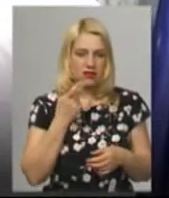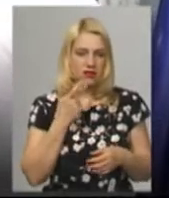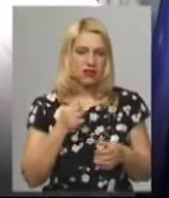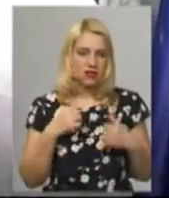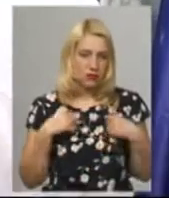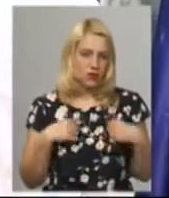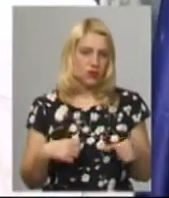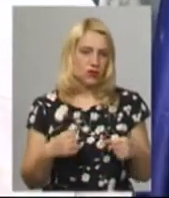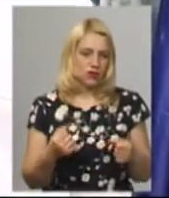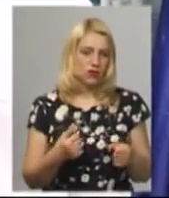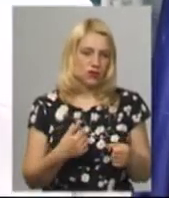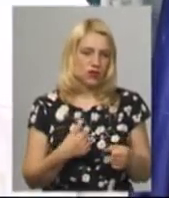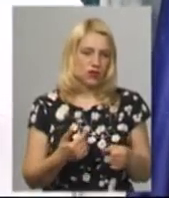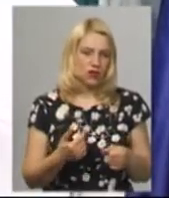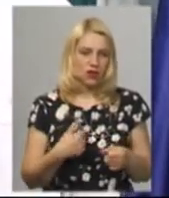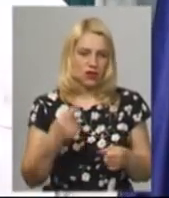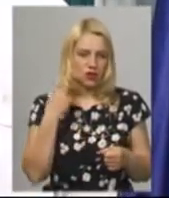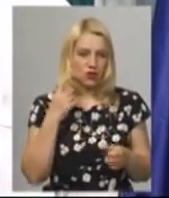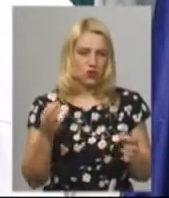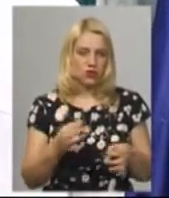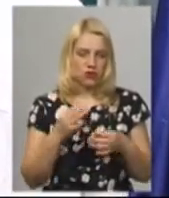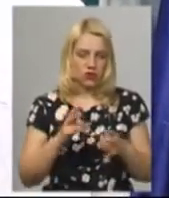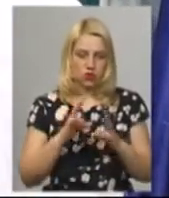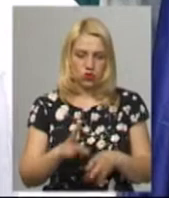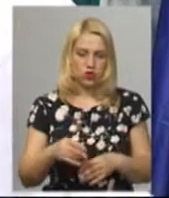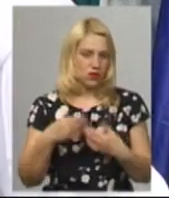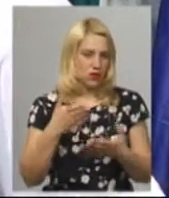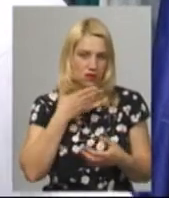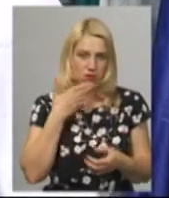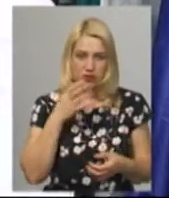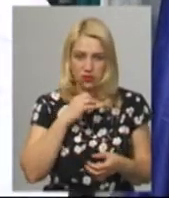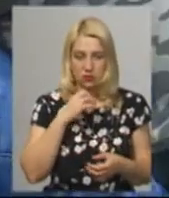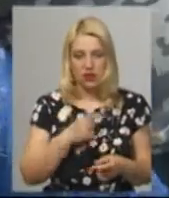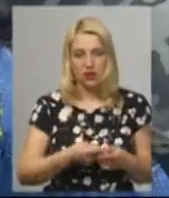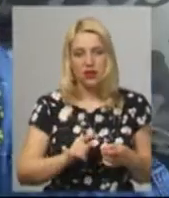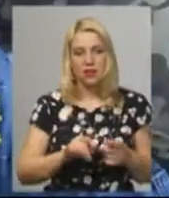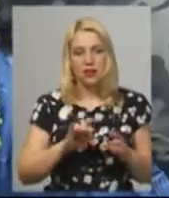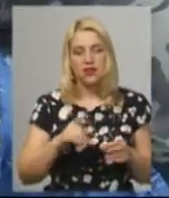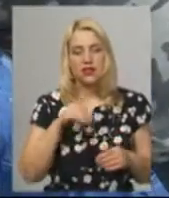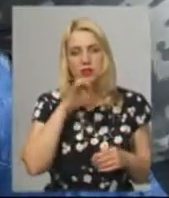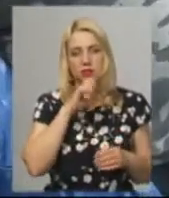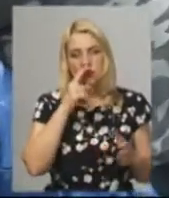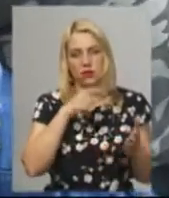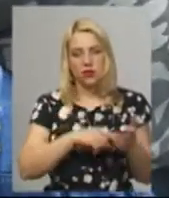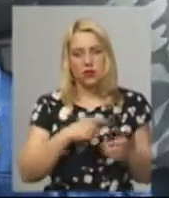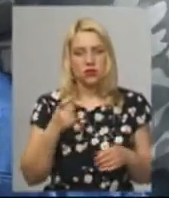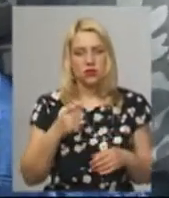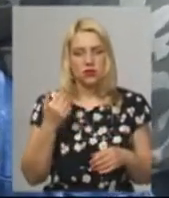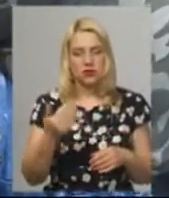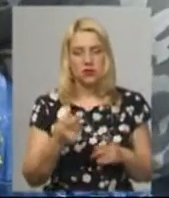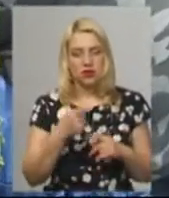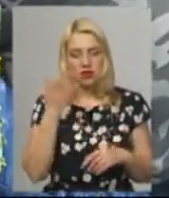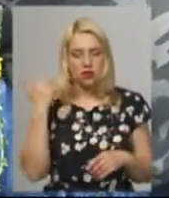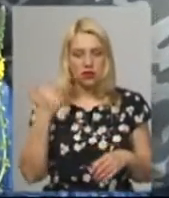Саме помаленьку. Отака єрунда. Ми не думали йому ніякої шкоди зробити. Олександр розповідає, що цей собака потрапив до його господарства нещодавно, 2 місяці